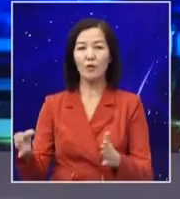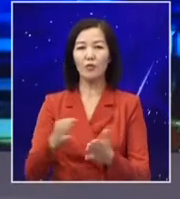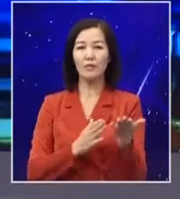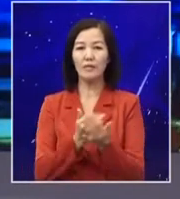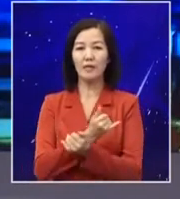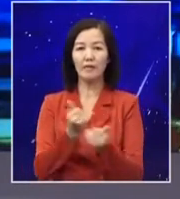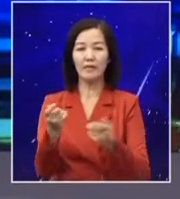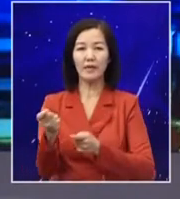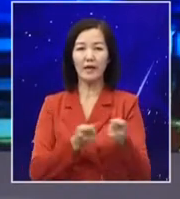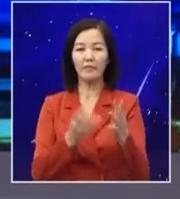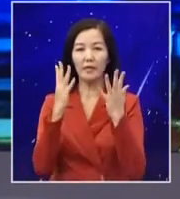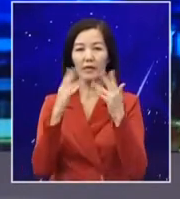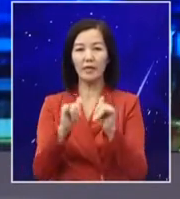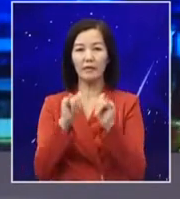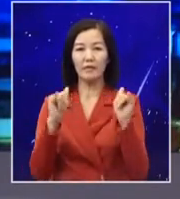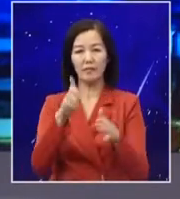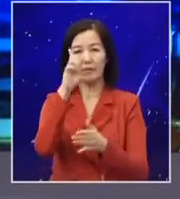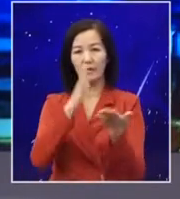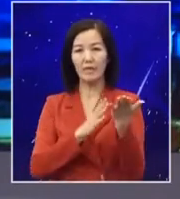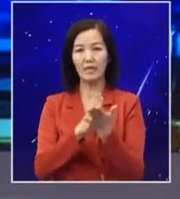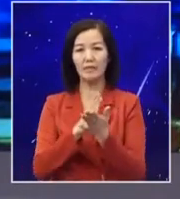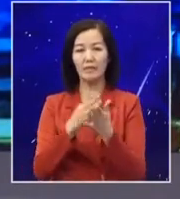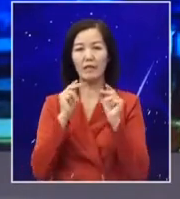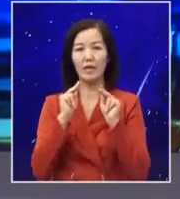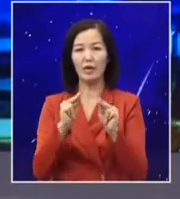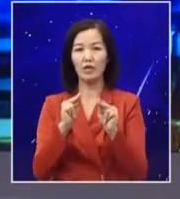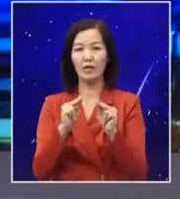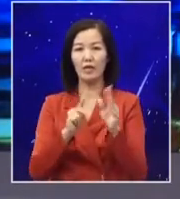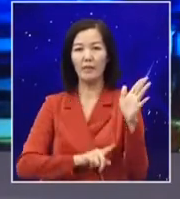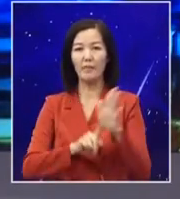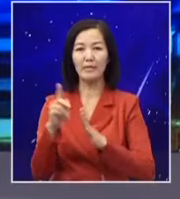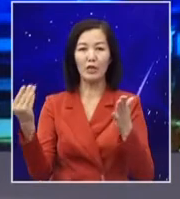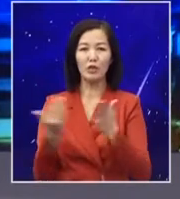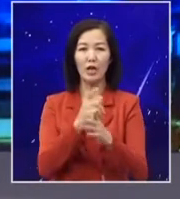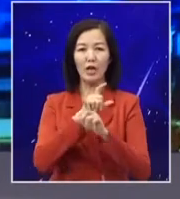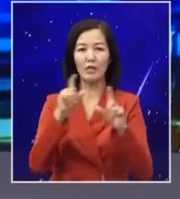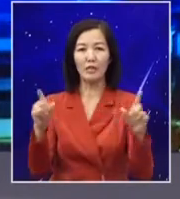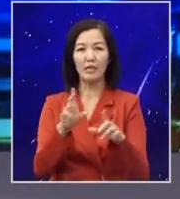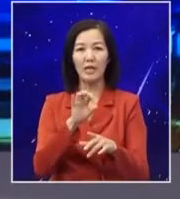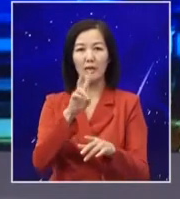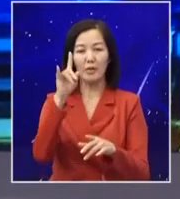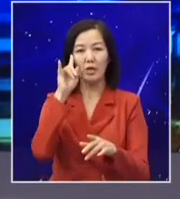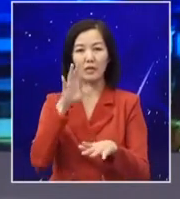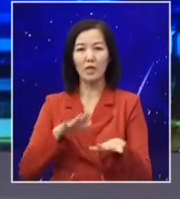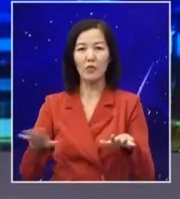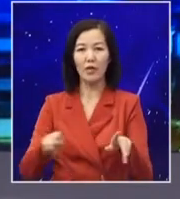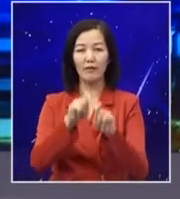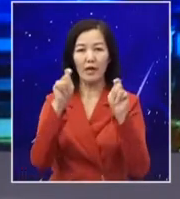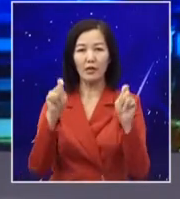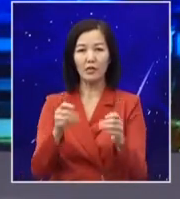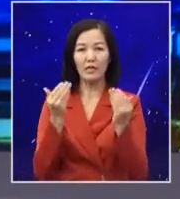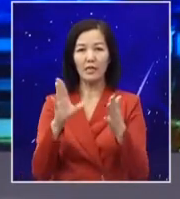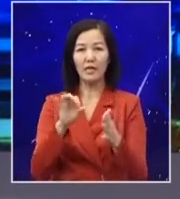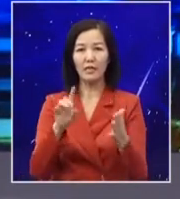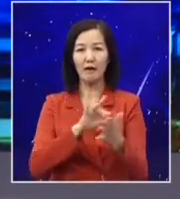облысында әкімдіктер қатары артты. Мемлекеттік қызметтегі ашықтыққа бастайтын жаңа нысан бұл жолы Еңбекші Қазақ ауданында ашылды. Енді